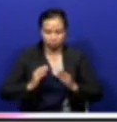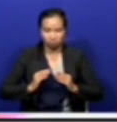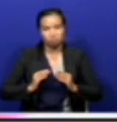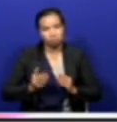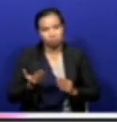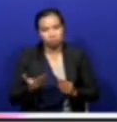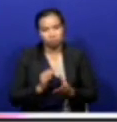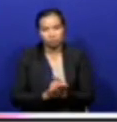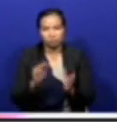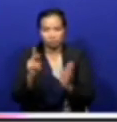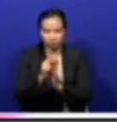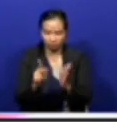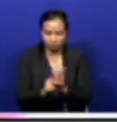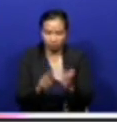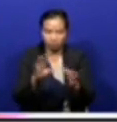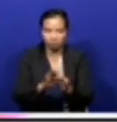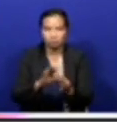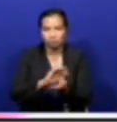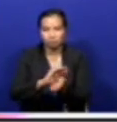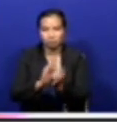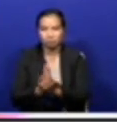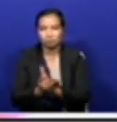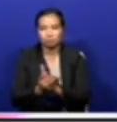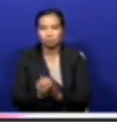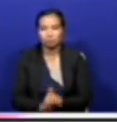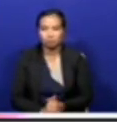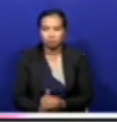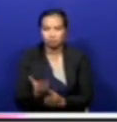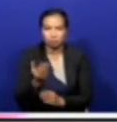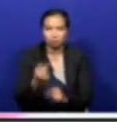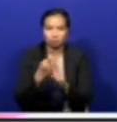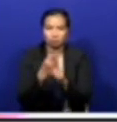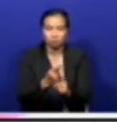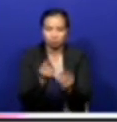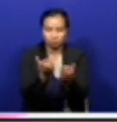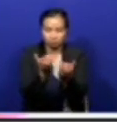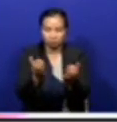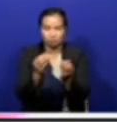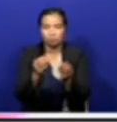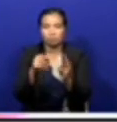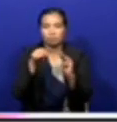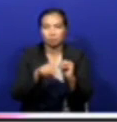ฎหมายเกี่ยวกับการปฏิรูปประเทศนะครับซึ่งเป็นไปตามรัฐธรรมนูญมาตรา